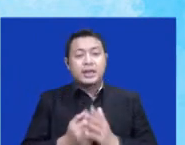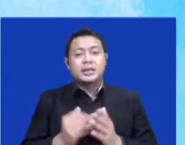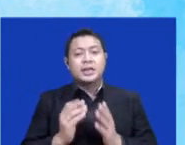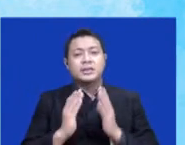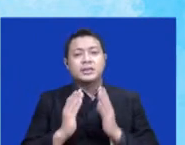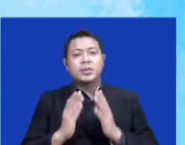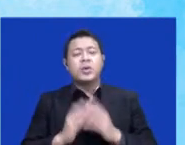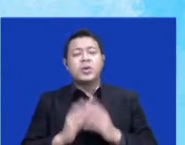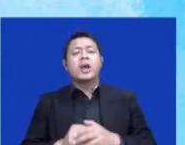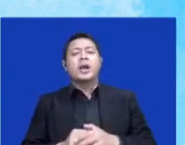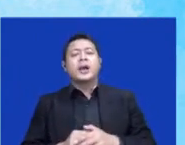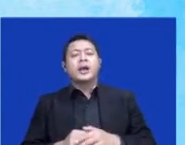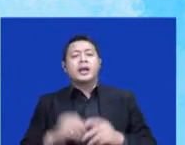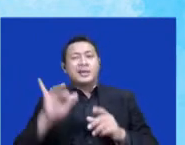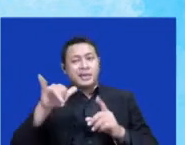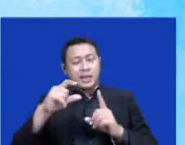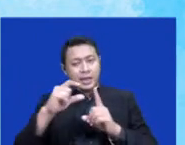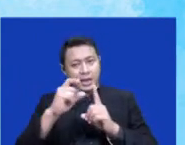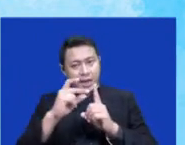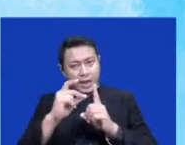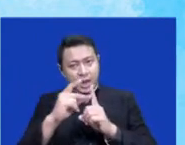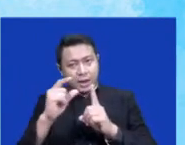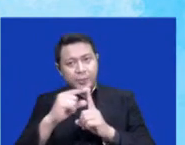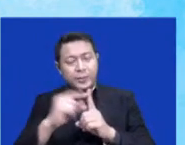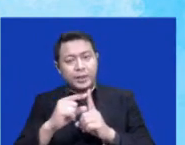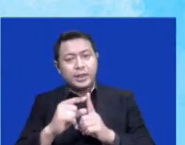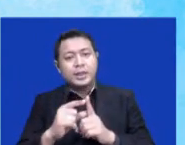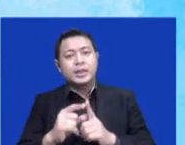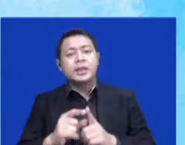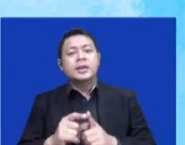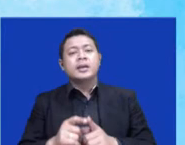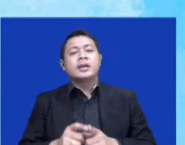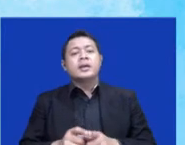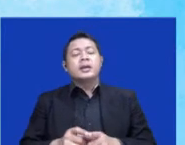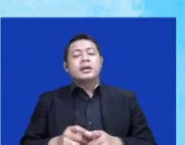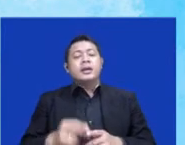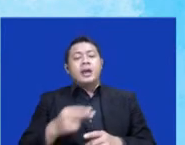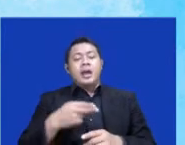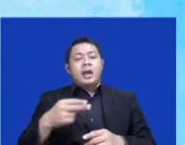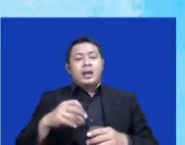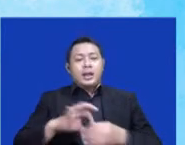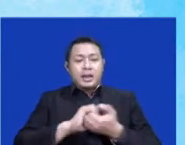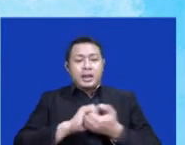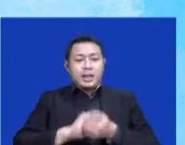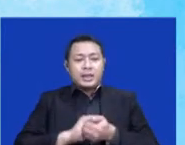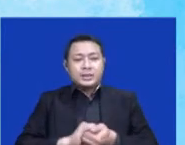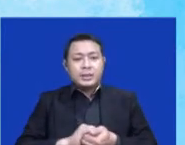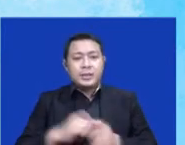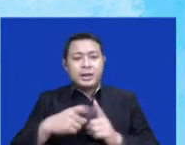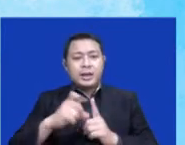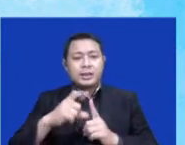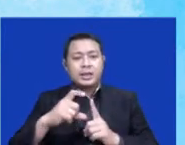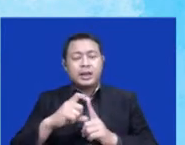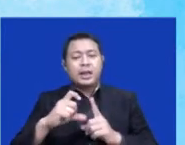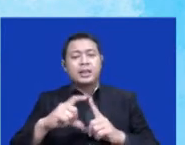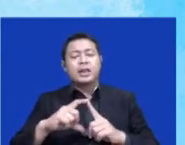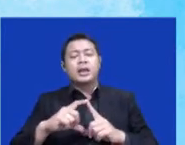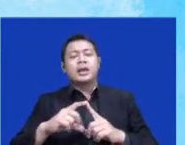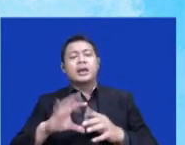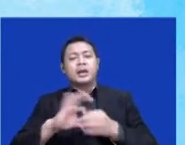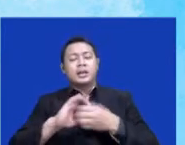Health Program Indonesia launch event ini yang merupakan kolaborasi Kata Data serta Yayasan Plan Internasional Indonesia